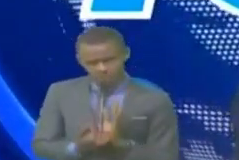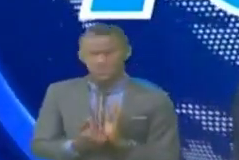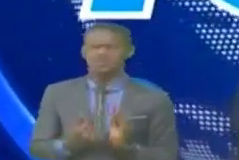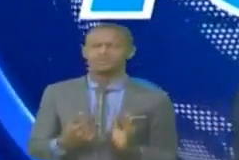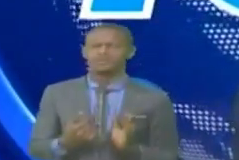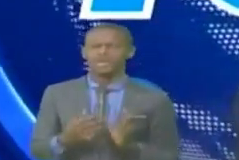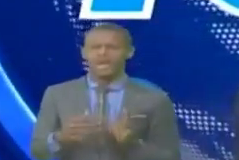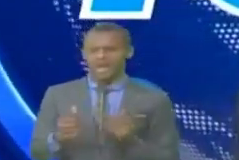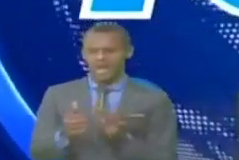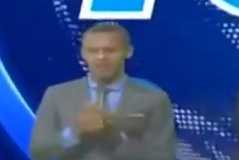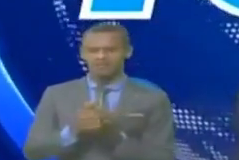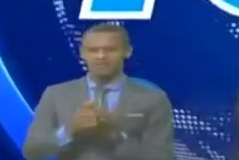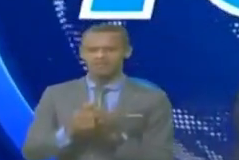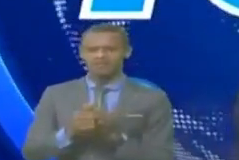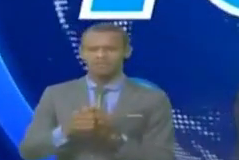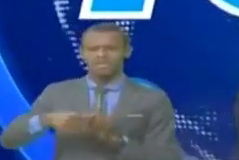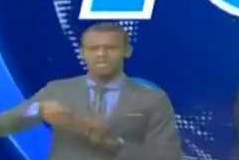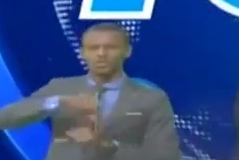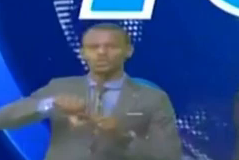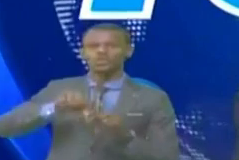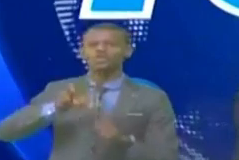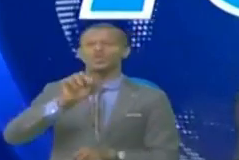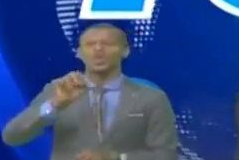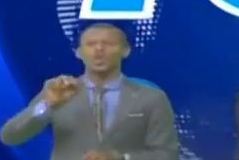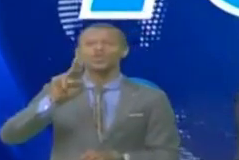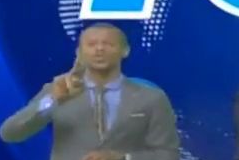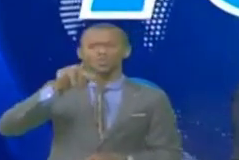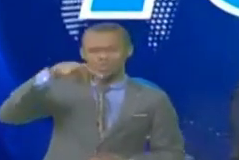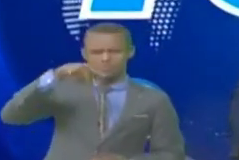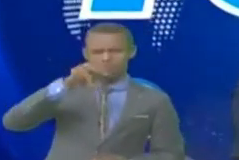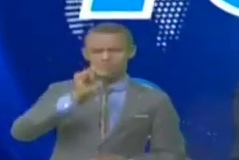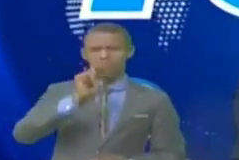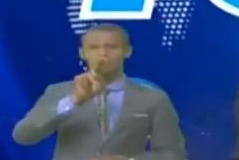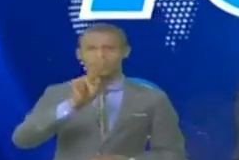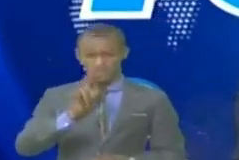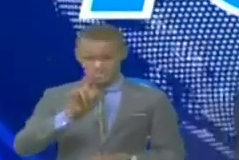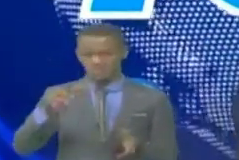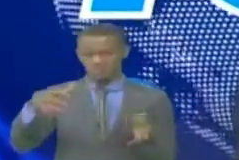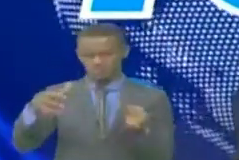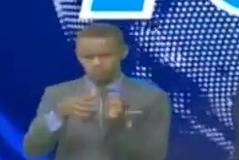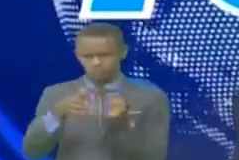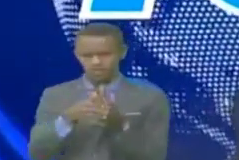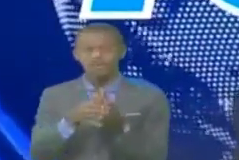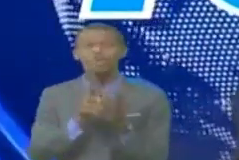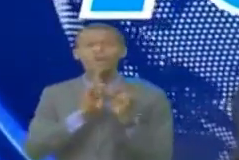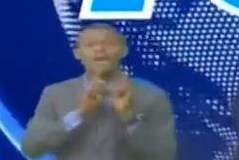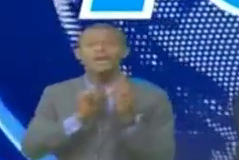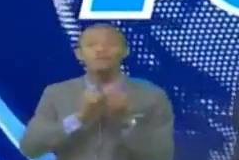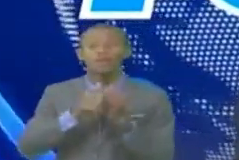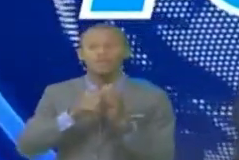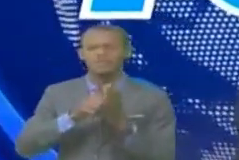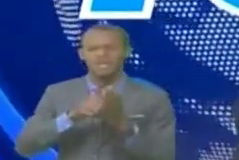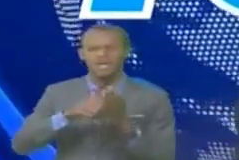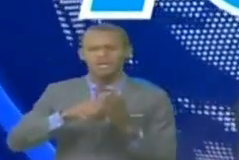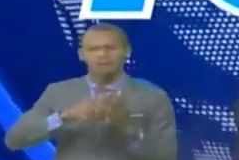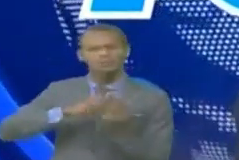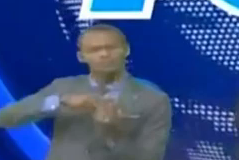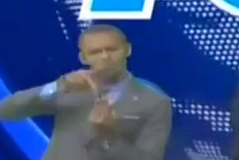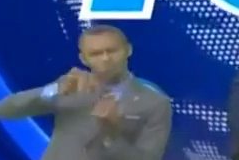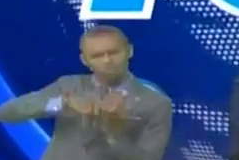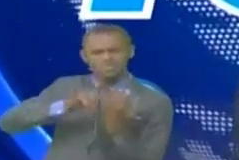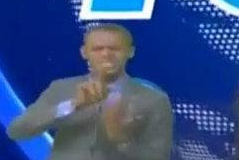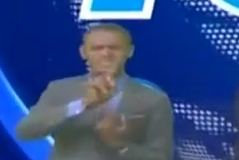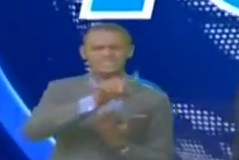parties prenantes au programme de développement local des 145 territoires se sont réunis pour faire le point à mi-parcours sur le programme